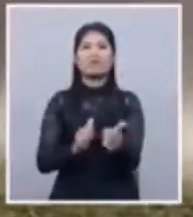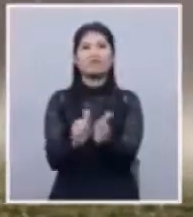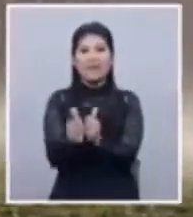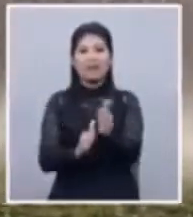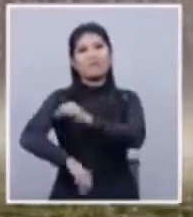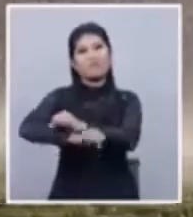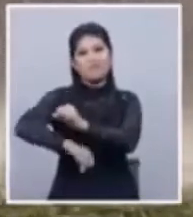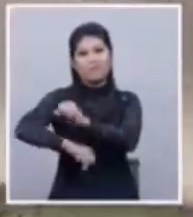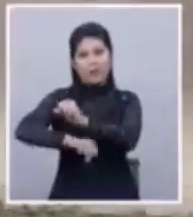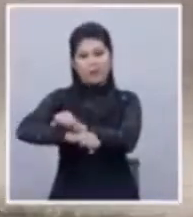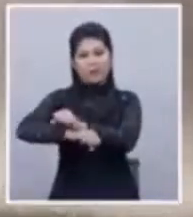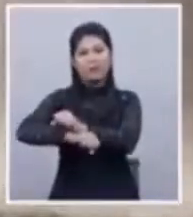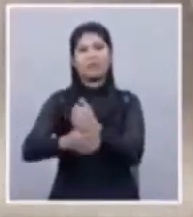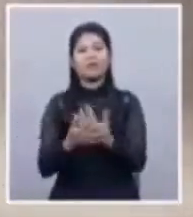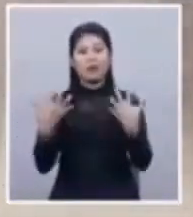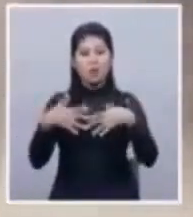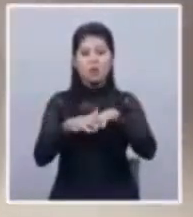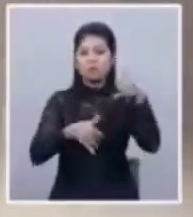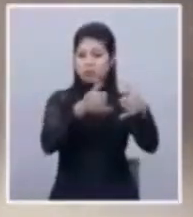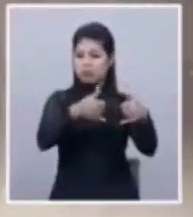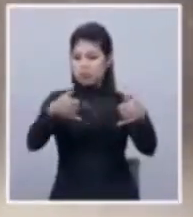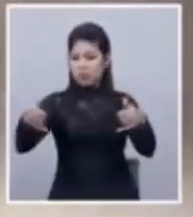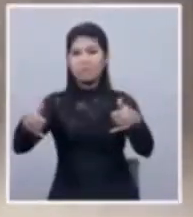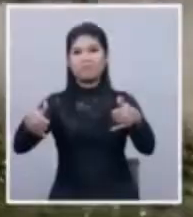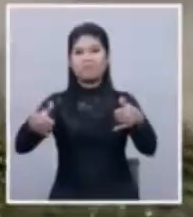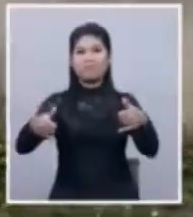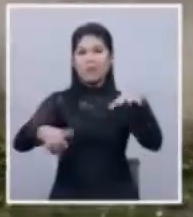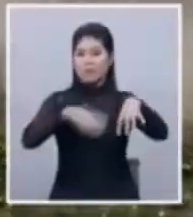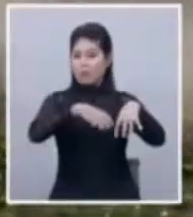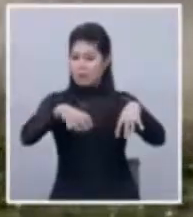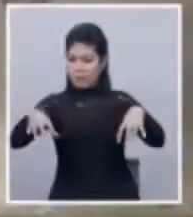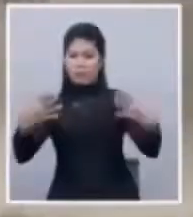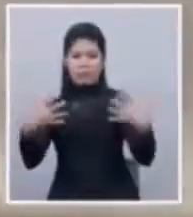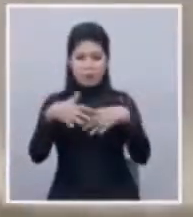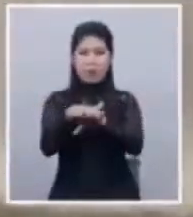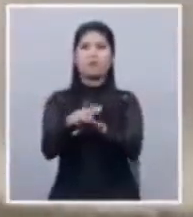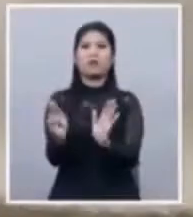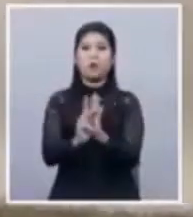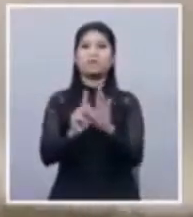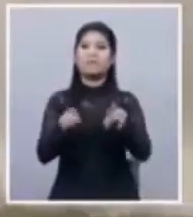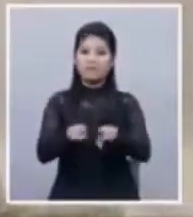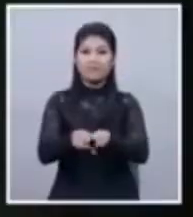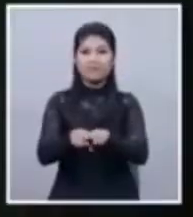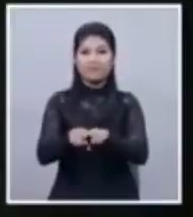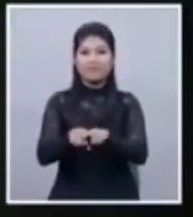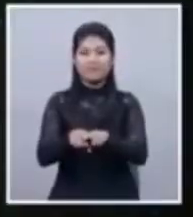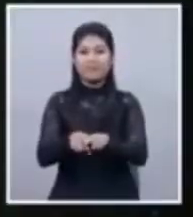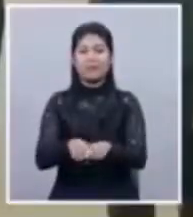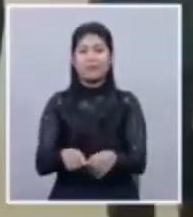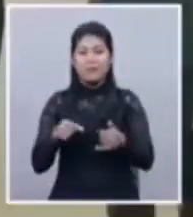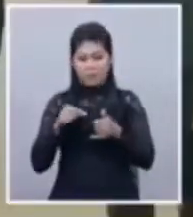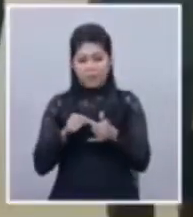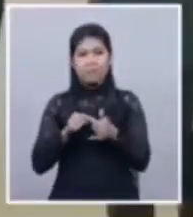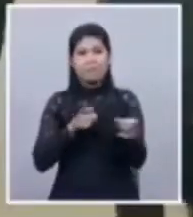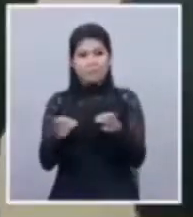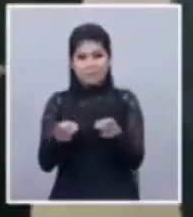อบเรื่องน้ำทั้งหมดก็มารวมตัวกันเนี่ยนะครับว่าเป็นผู้เล่นและเล่นด้วยกติกาเดียวกันโดยมีโค้ชคอยก